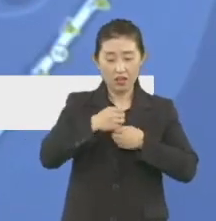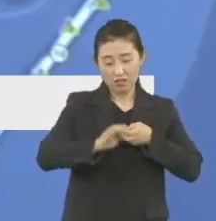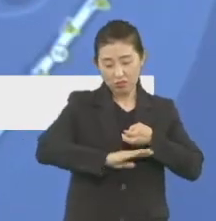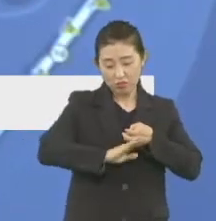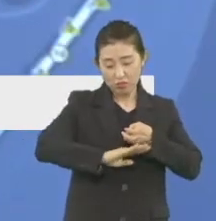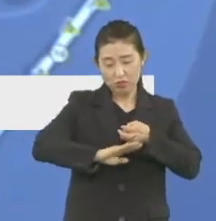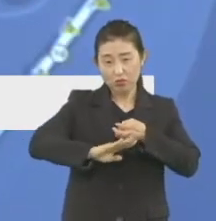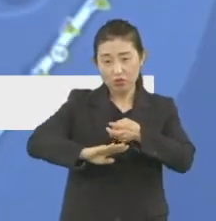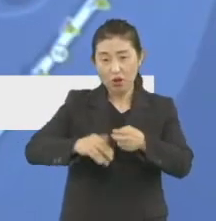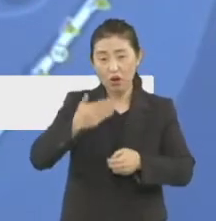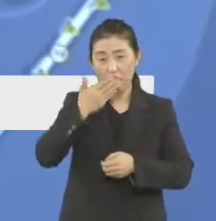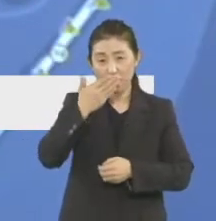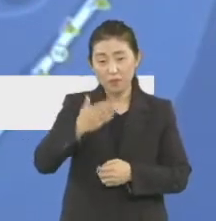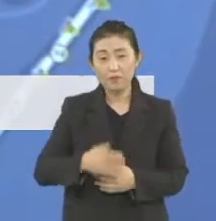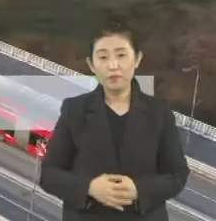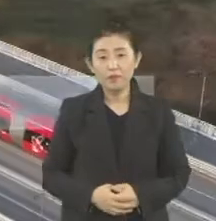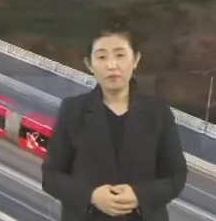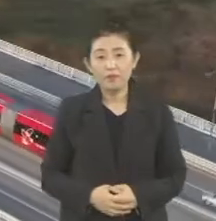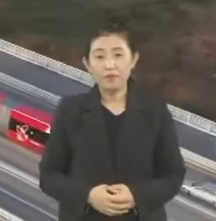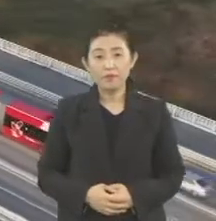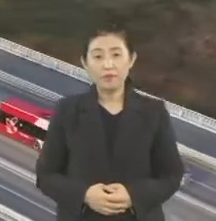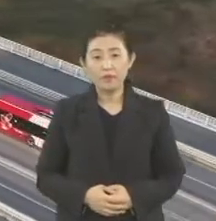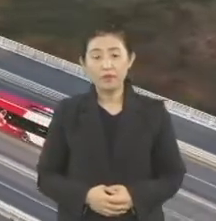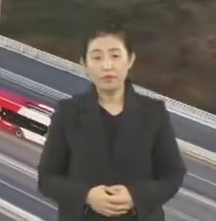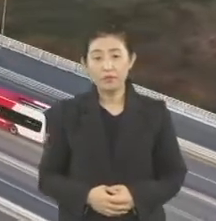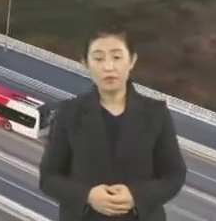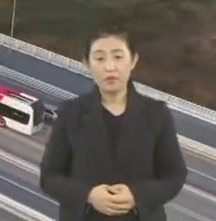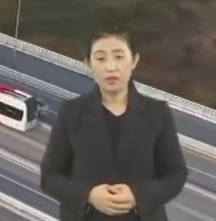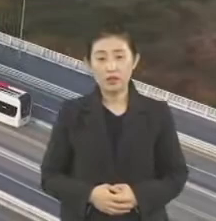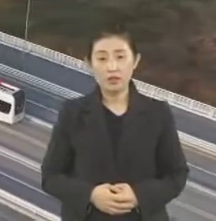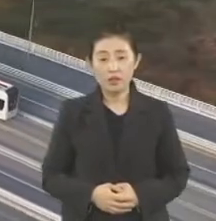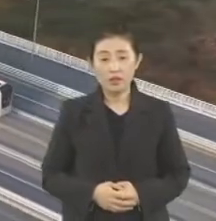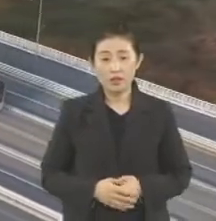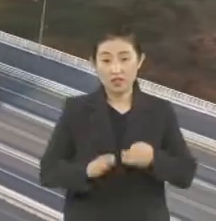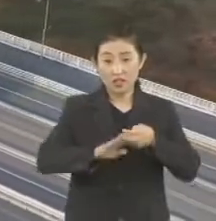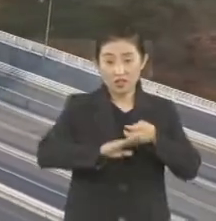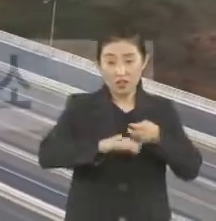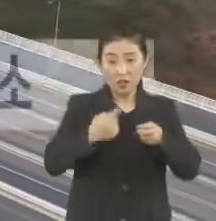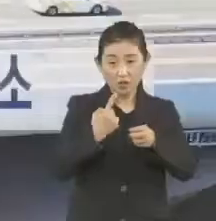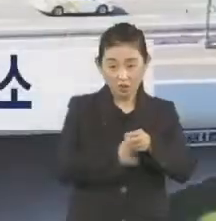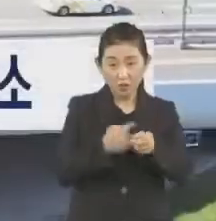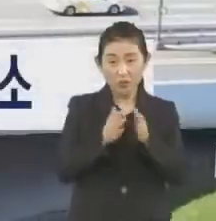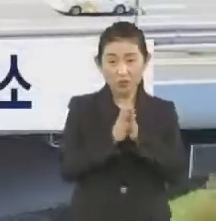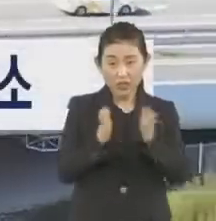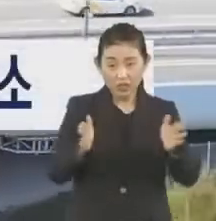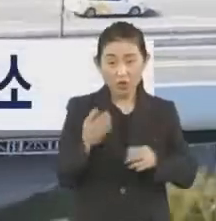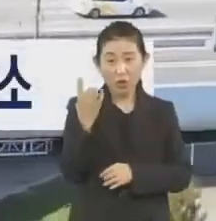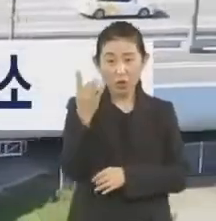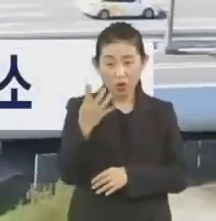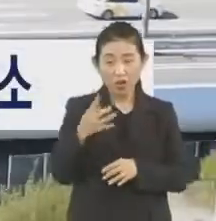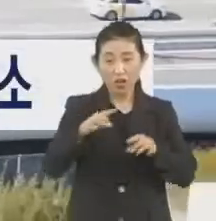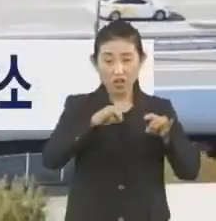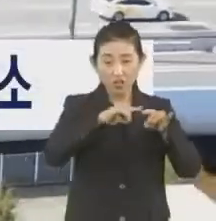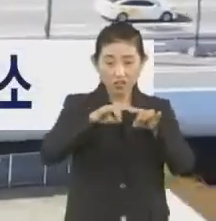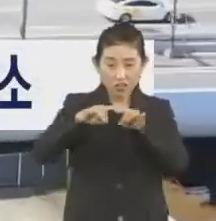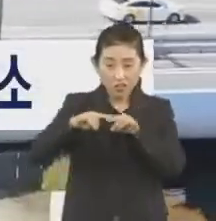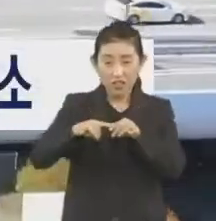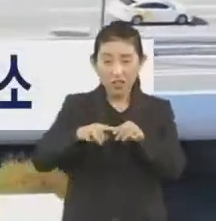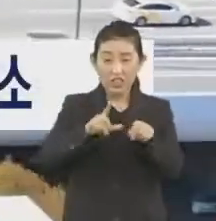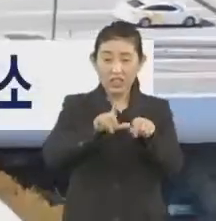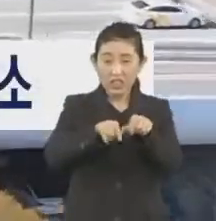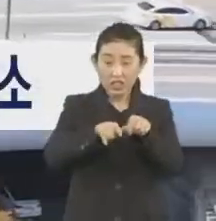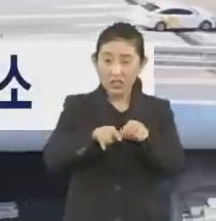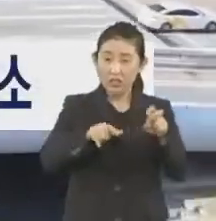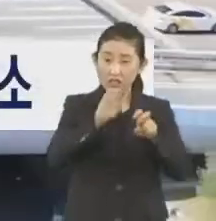자율주행 상용화를 앞당길 수가 있습니다. 자율주행 기반 대중교통 서비스가 상용화되면 기존 전기 노선 대비 통행